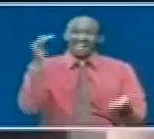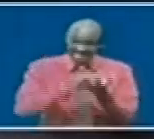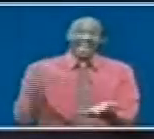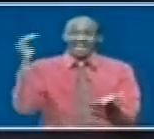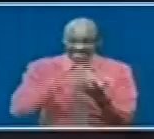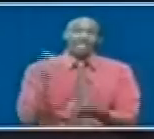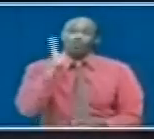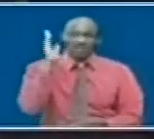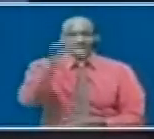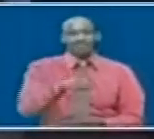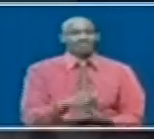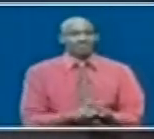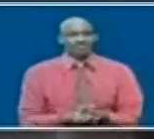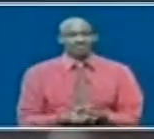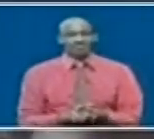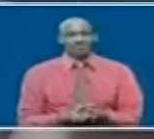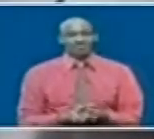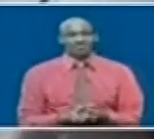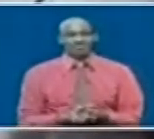nitarudi tena. Tunaelewana?